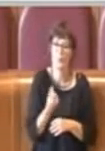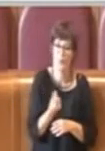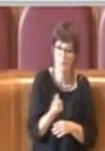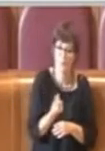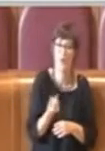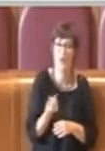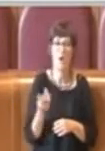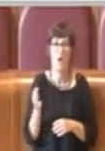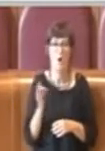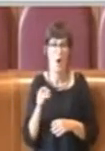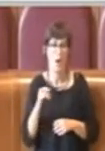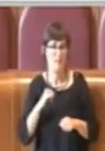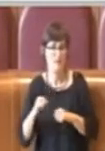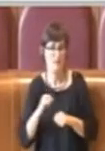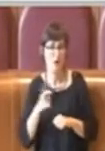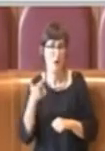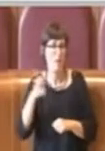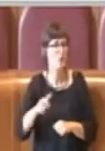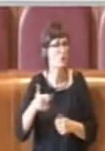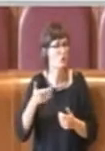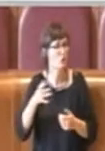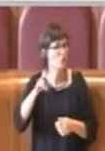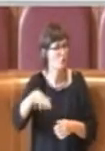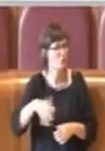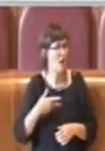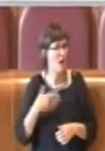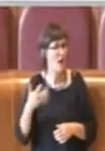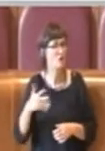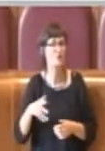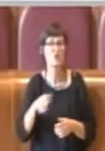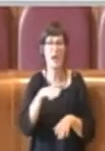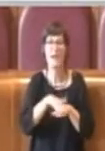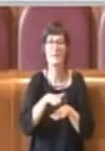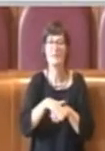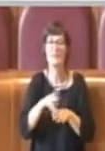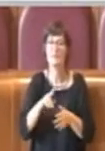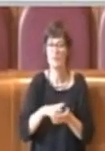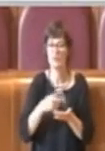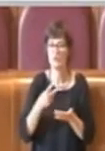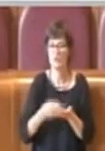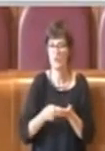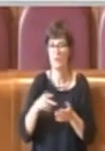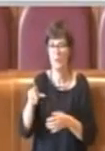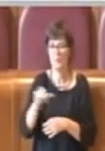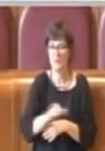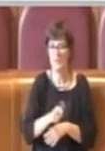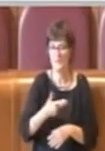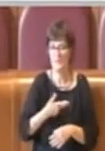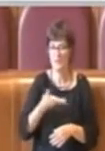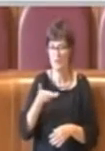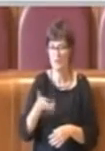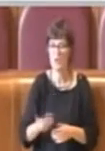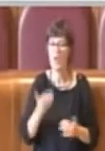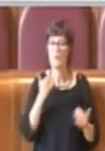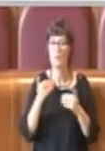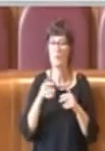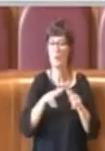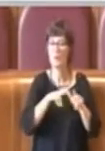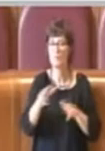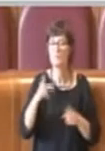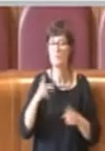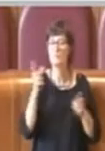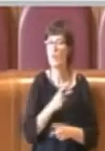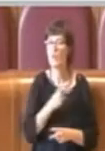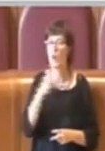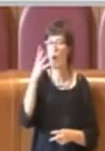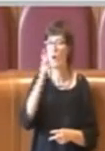già previsto un servizio di interpretariato LIS per quanto riguarda l'Assemblea Capitolina e quindi non comprendo sinceramente il consigliere